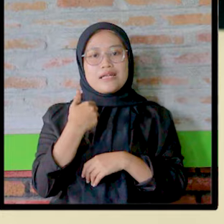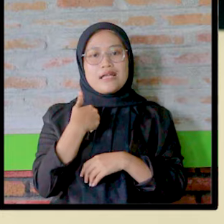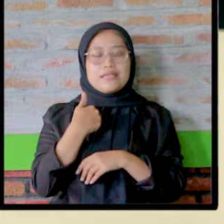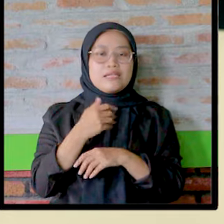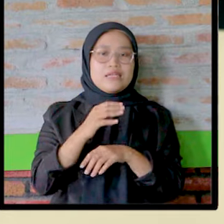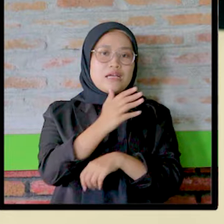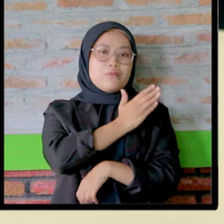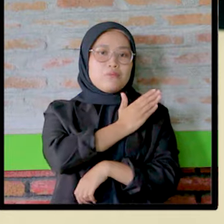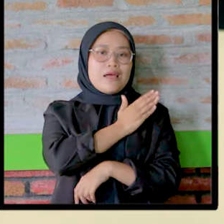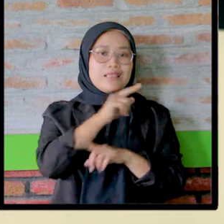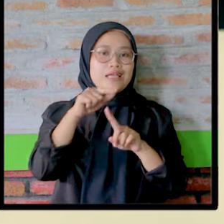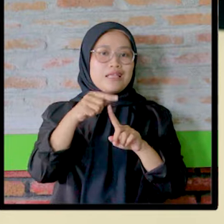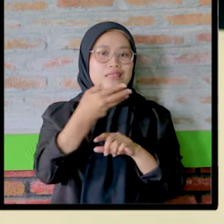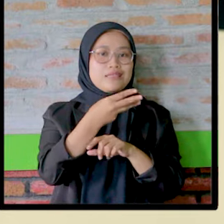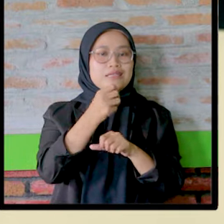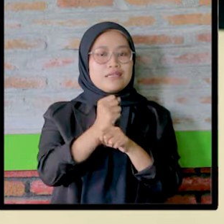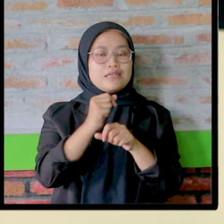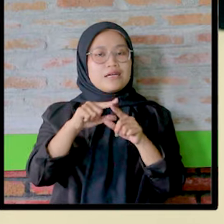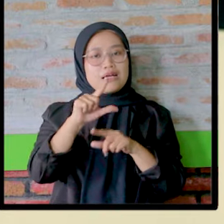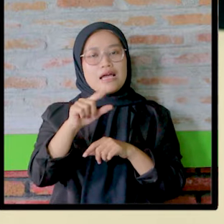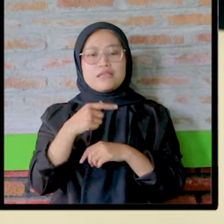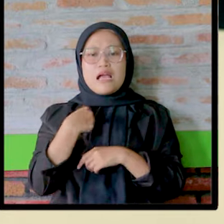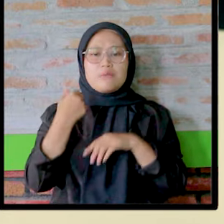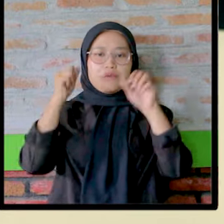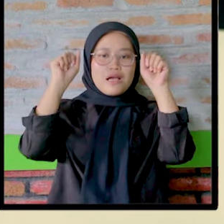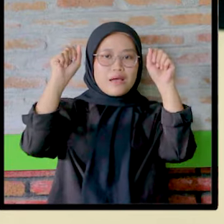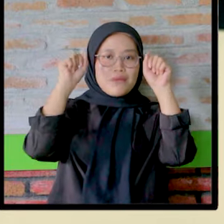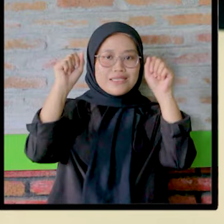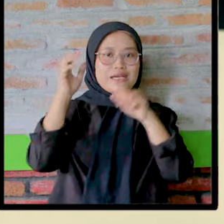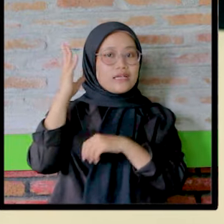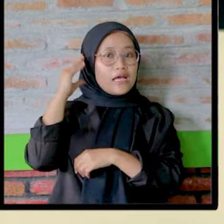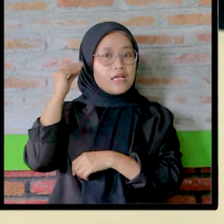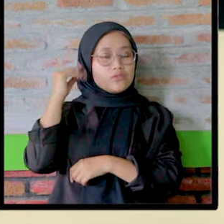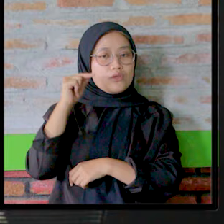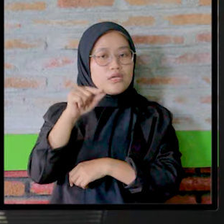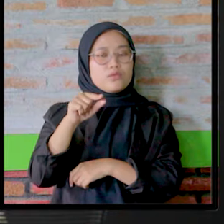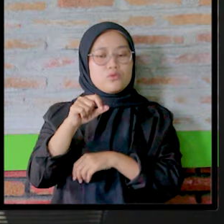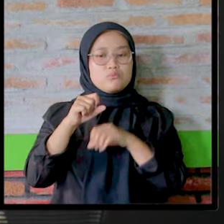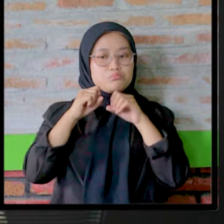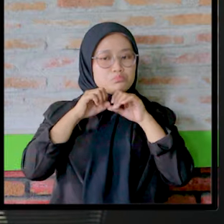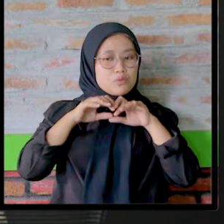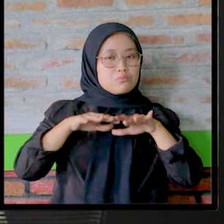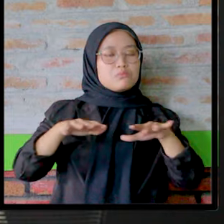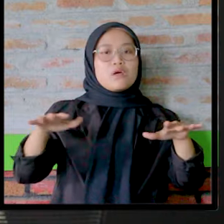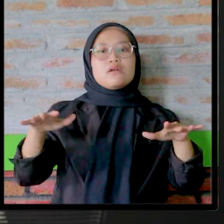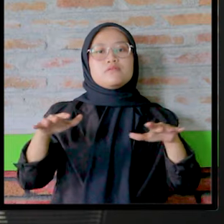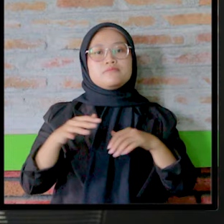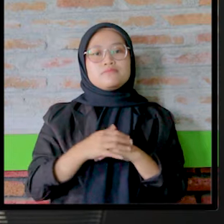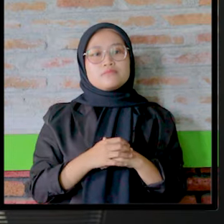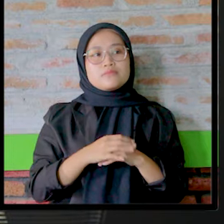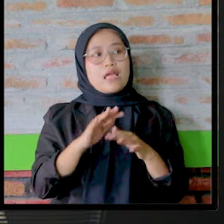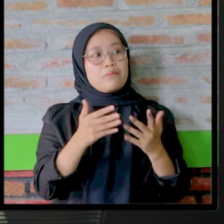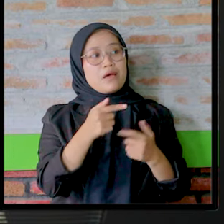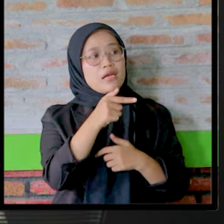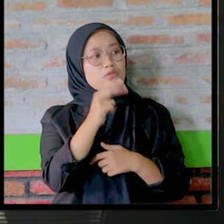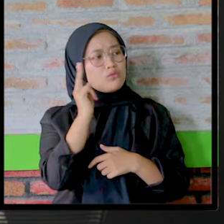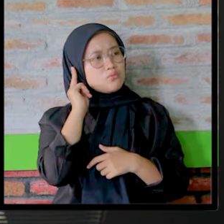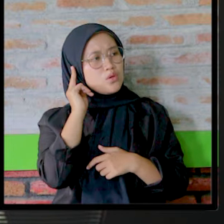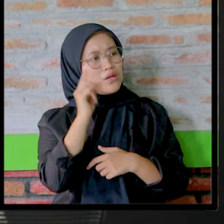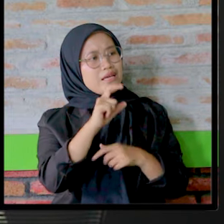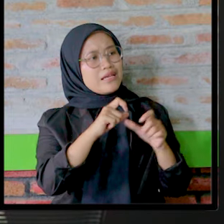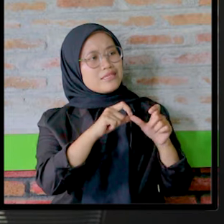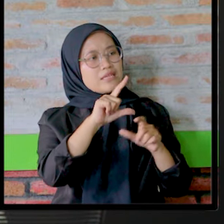gitu kami mengkampanyekan isu-isu itu di berbagai Lini gitu Apa itu Bu ee SLB begitu atau